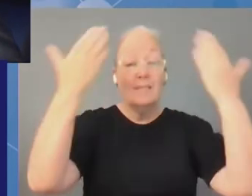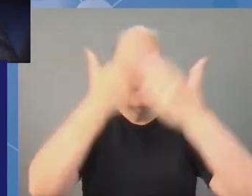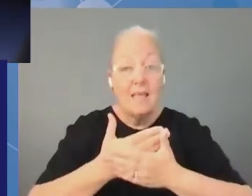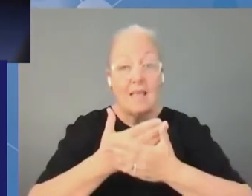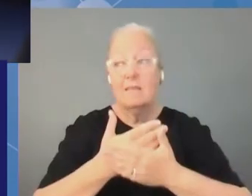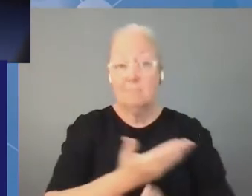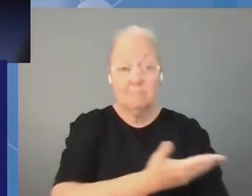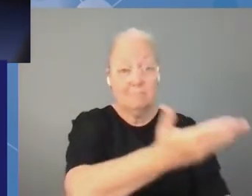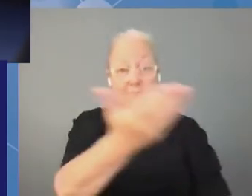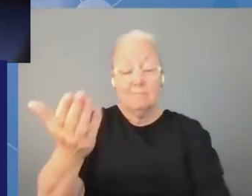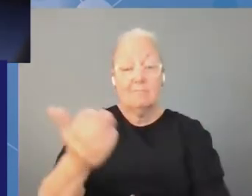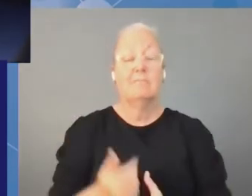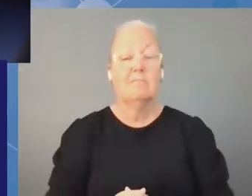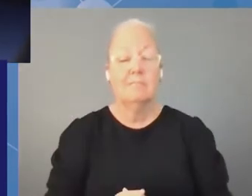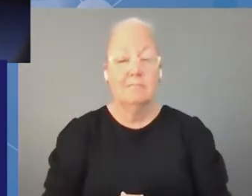大家好，